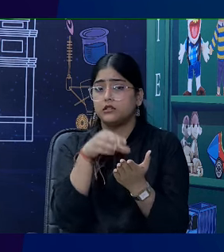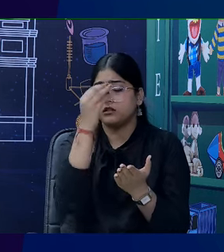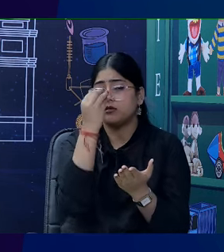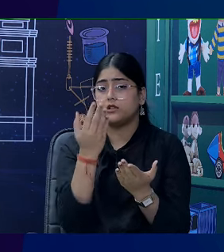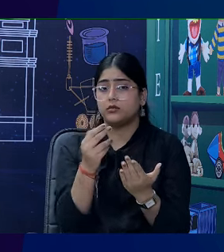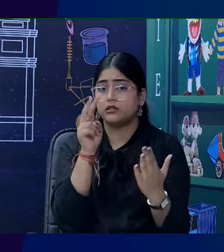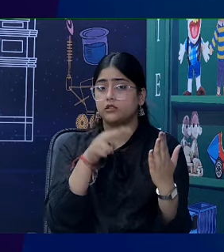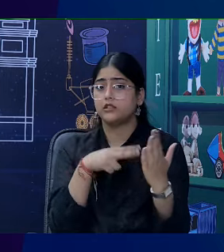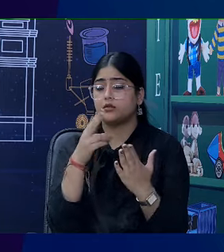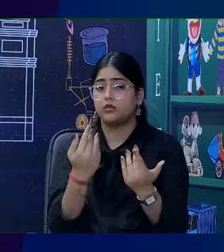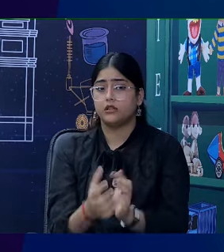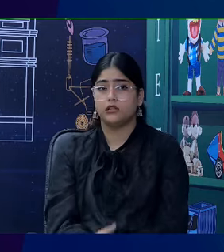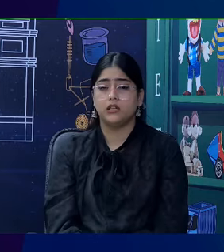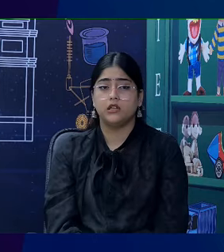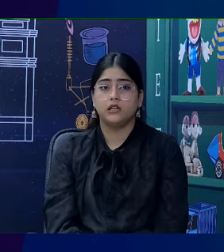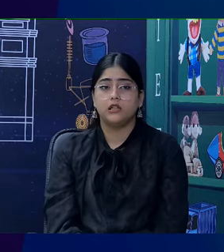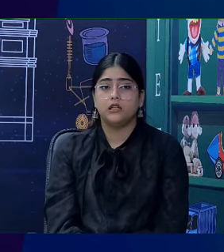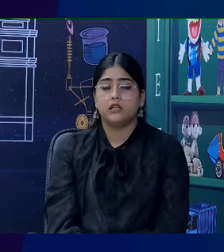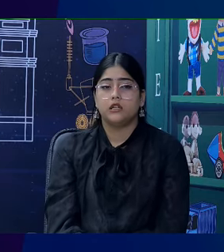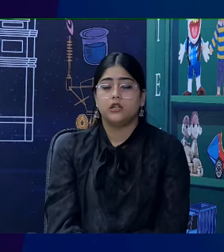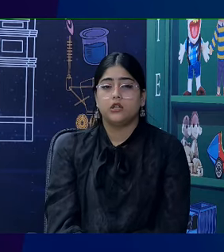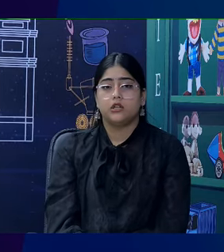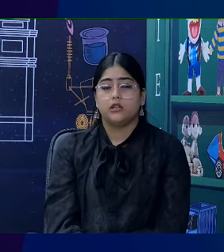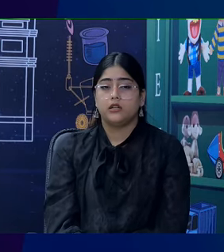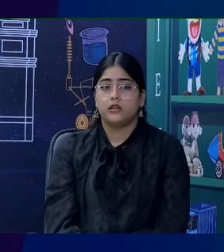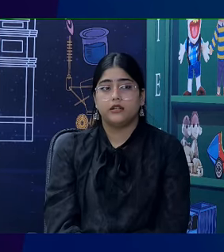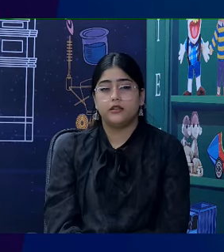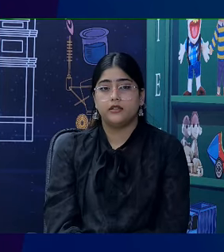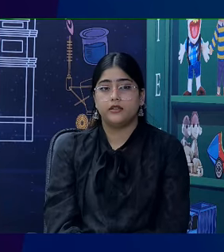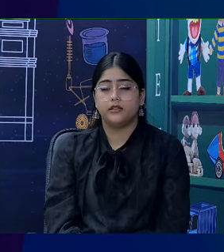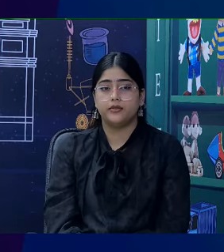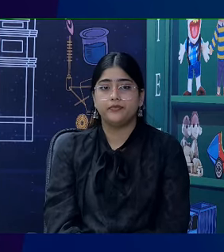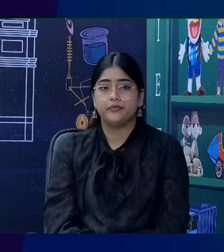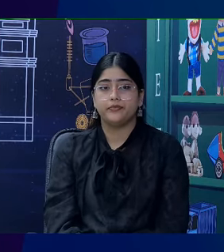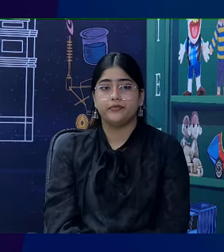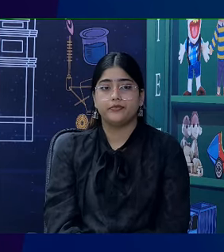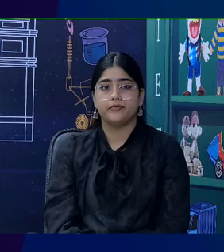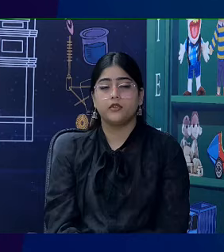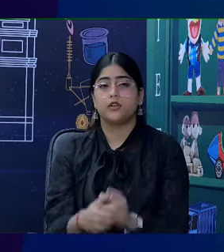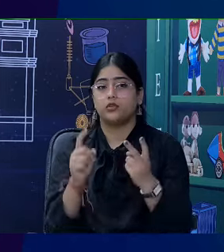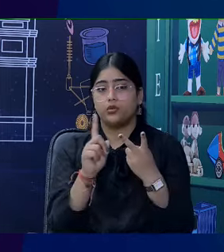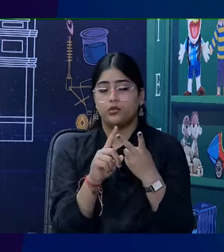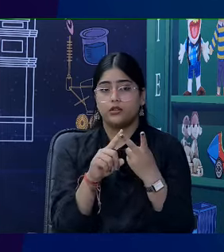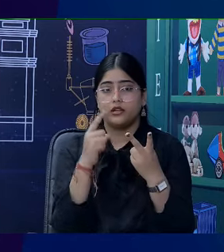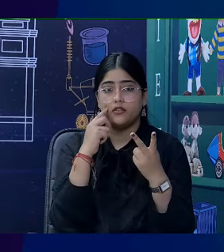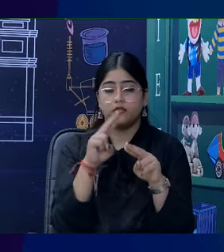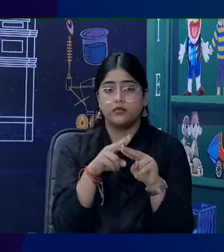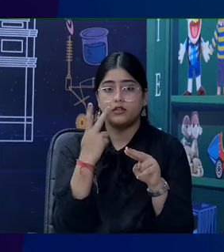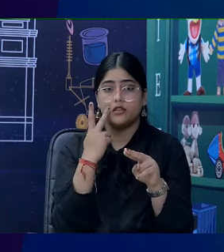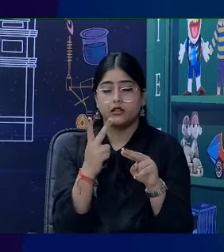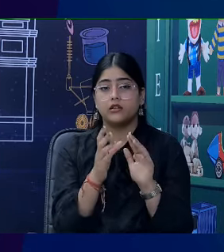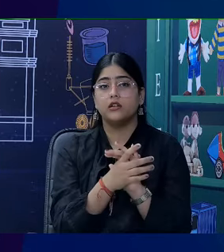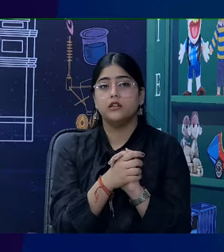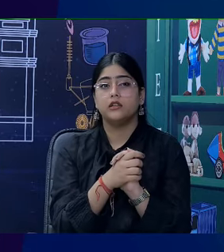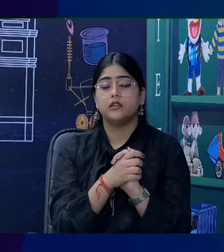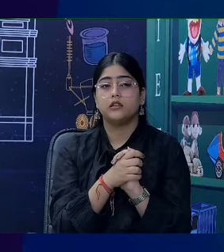प सकते और बाकी बच्चे पढ़ सकते हैं तो ये पहले था उड़ीसी उड़ीसा से बिल्कुल अब नेक्स्ट के बात हम करें तो ये देखिए